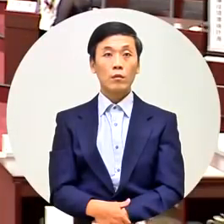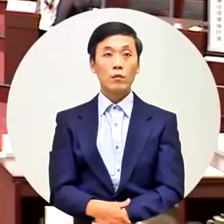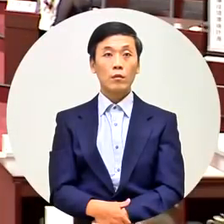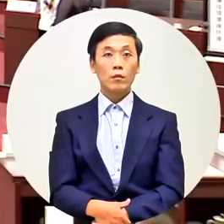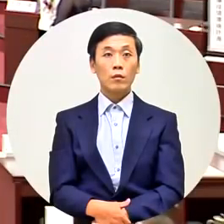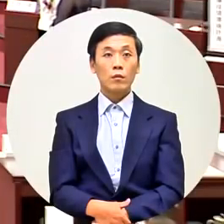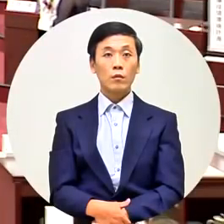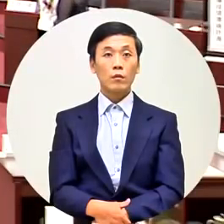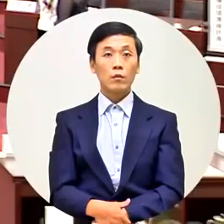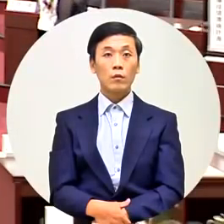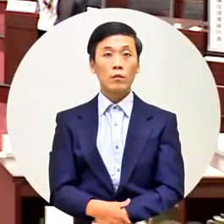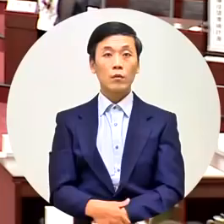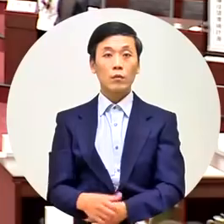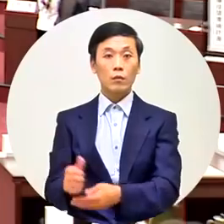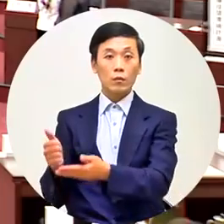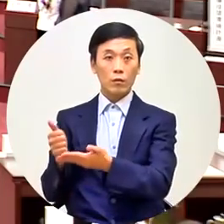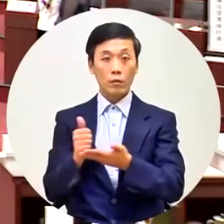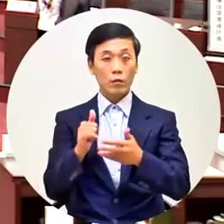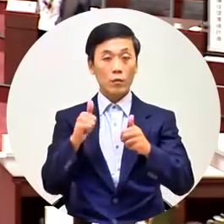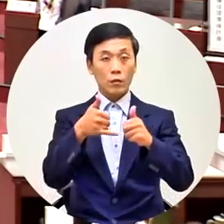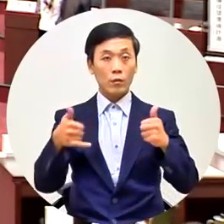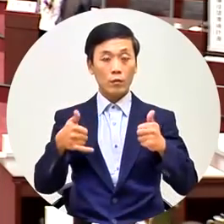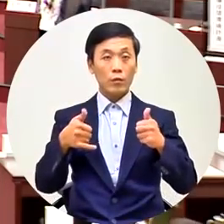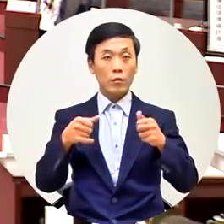请张胜富议员领取选票。